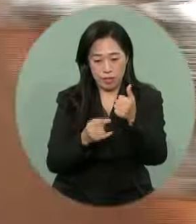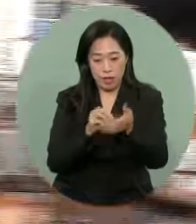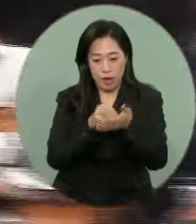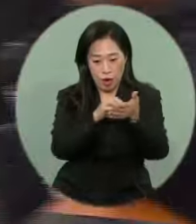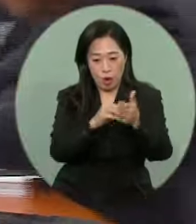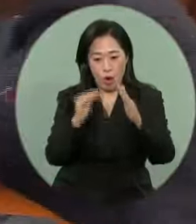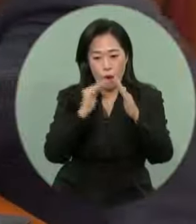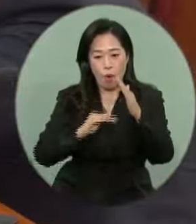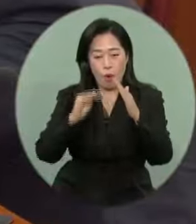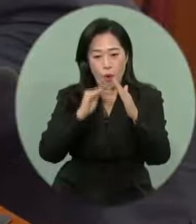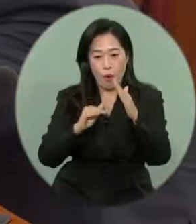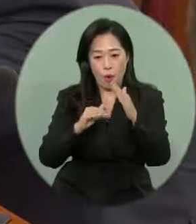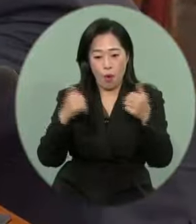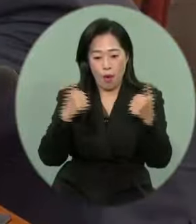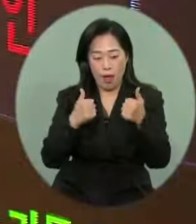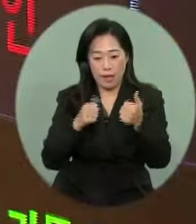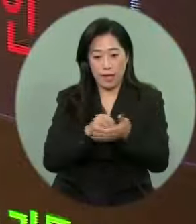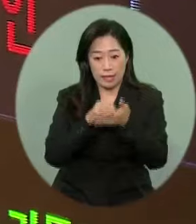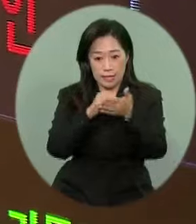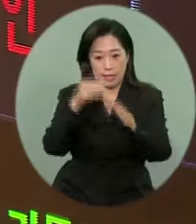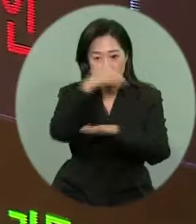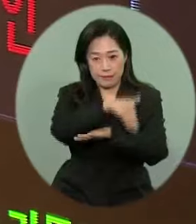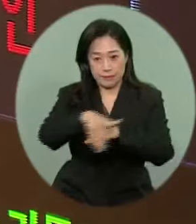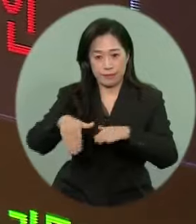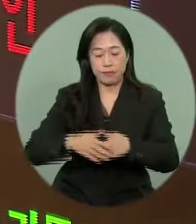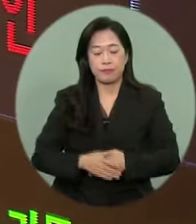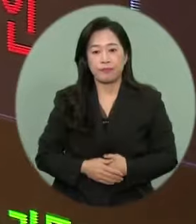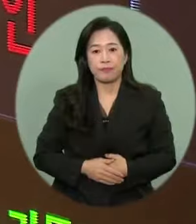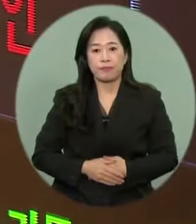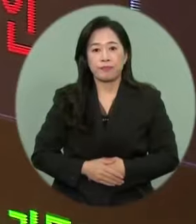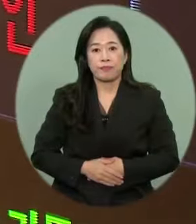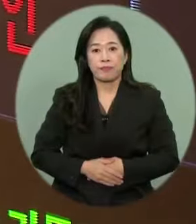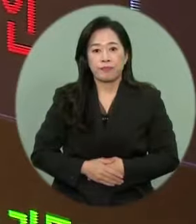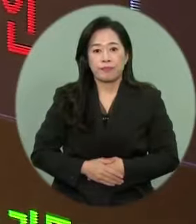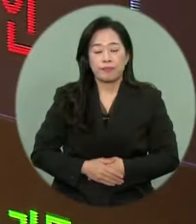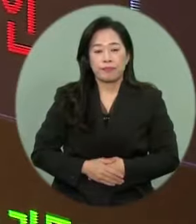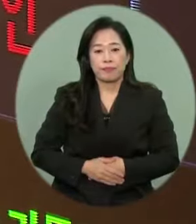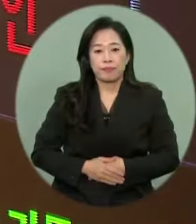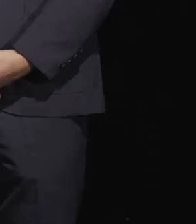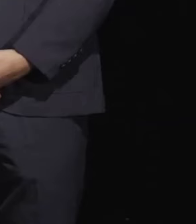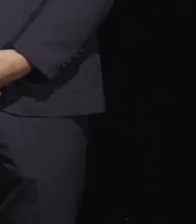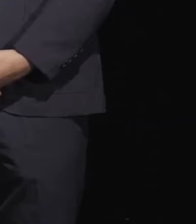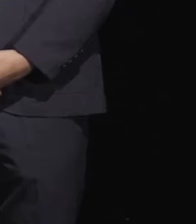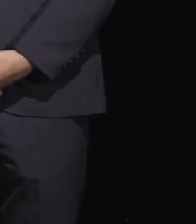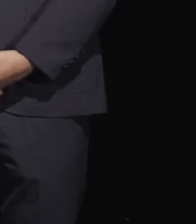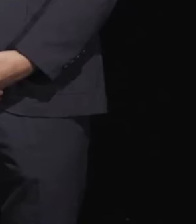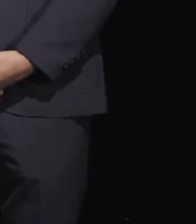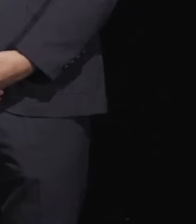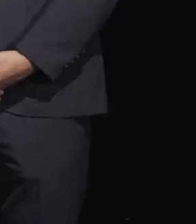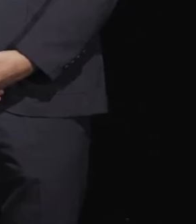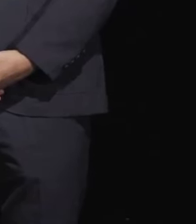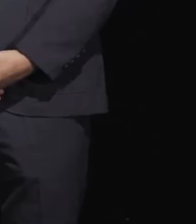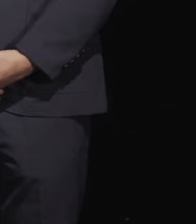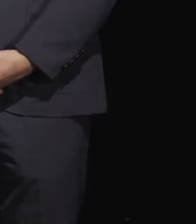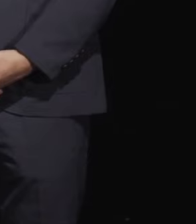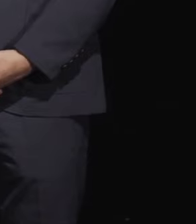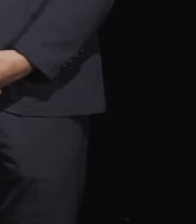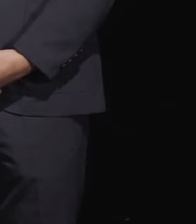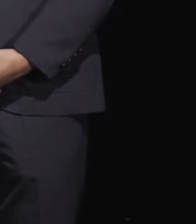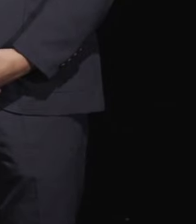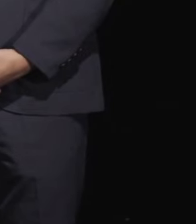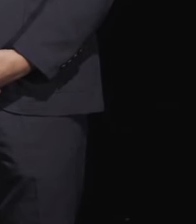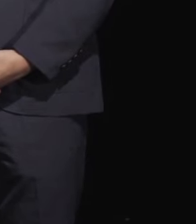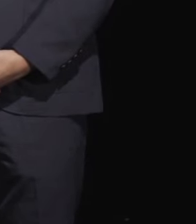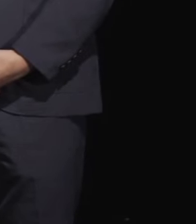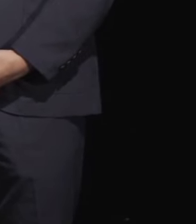본회의에 상정될 예정입니다 MBC 뉴스 김단비입니다 언제 어디서나 내손 아네